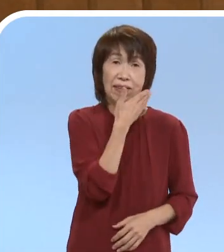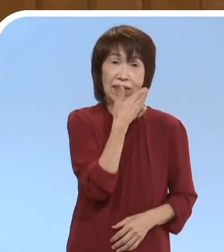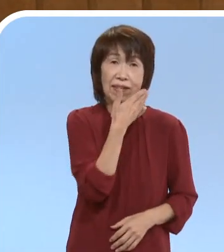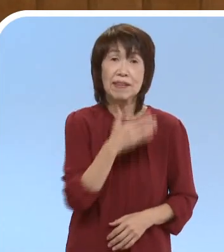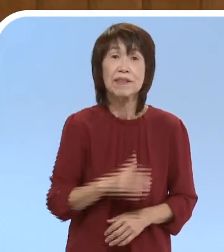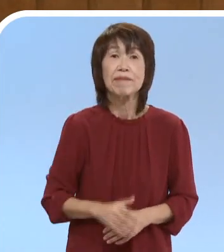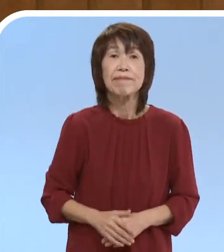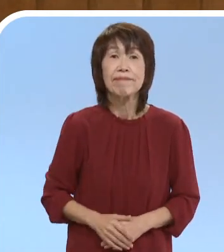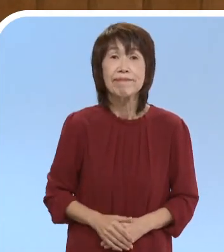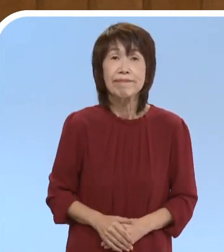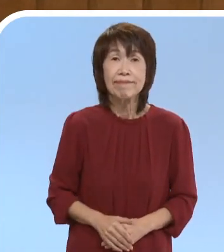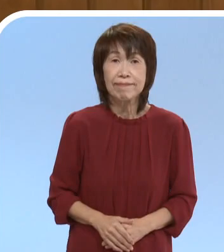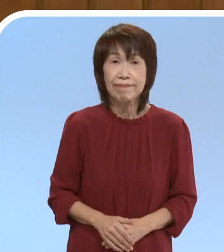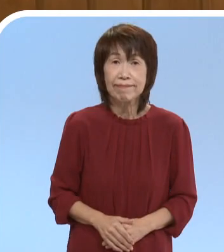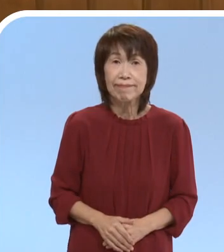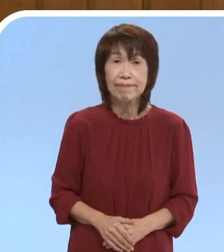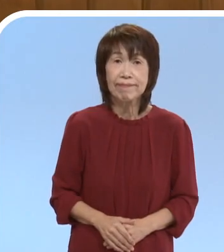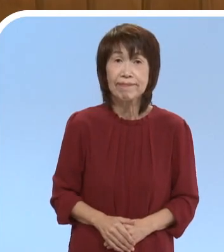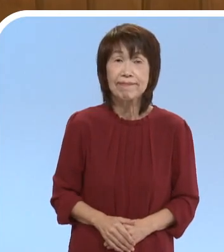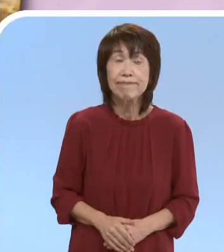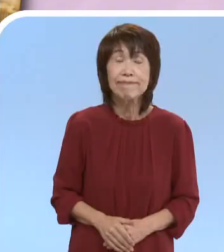が大事かな。